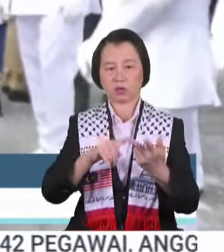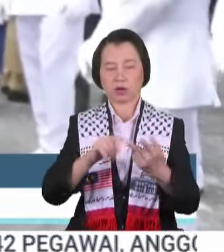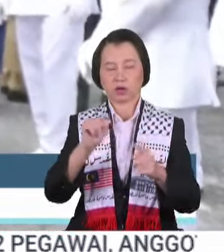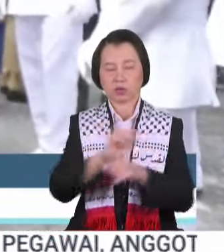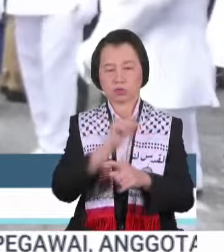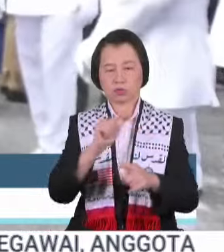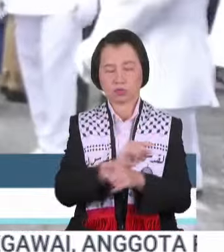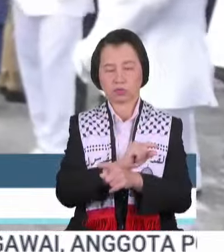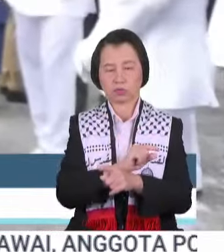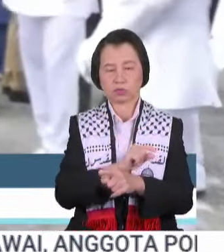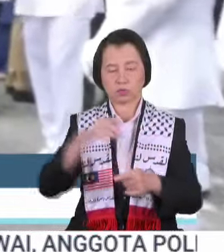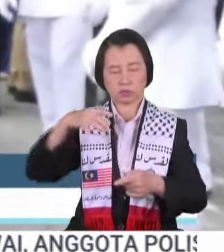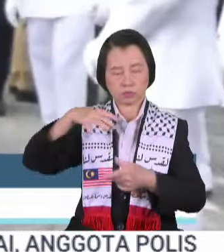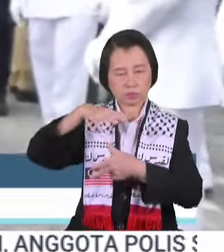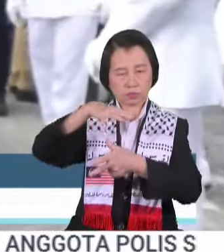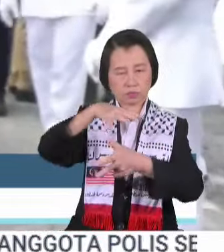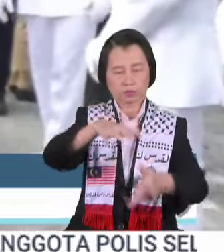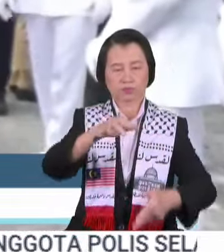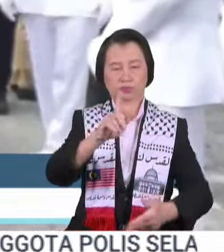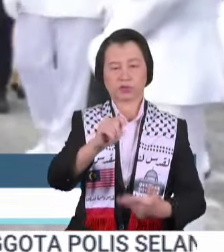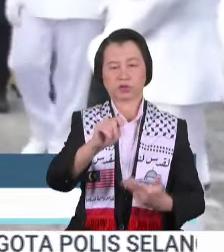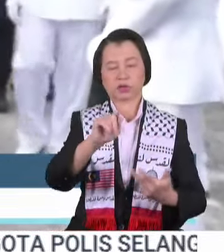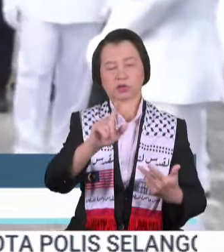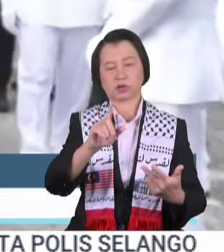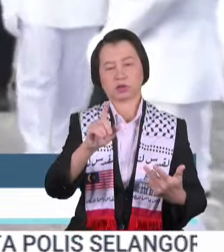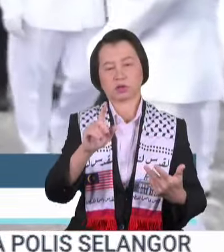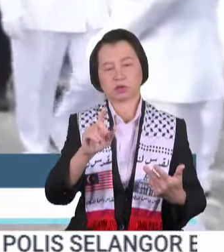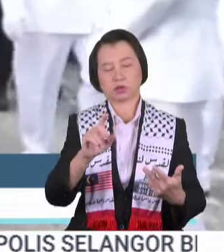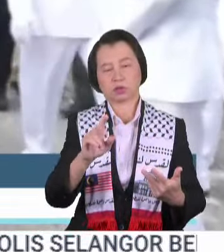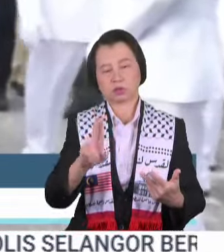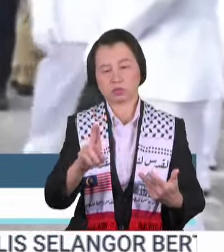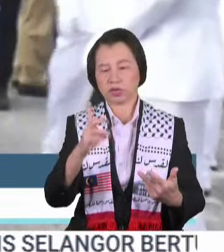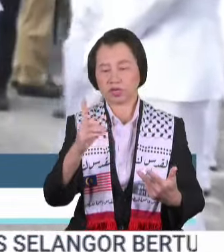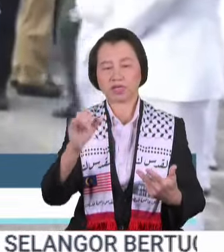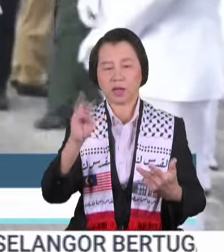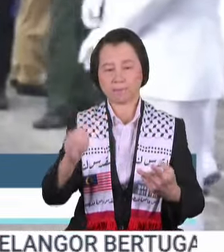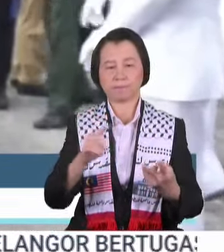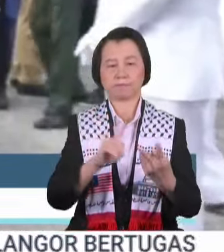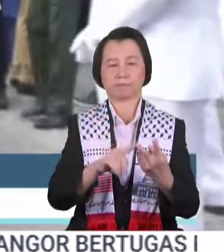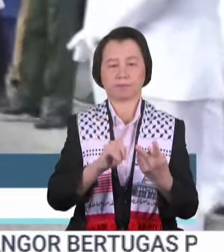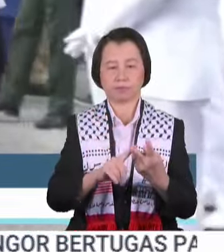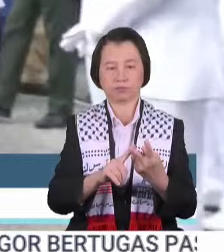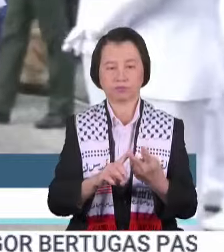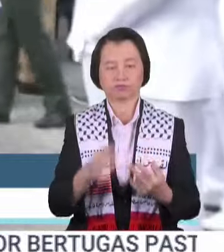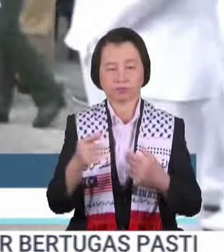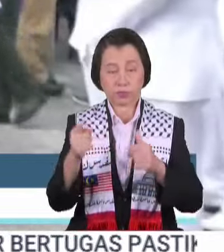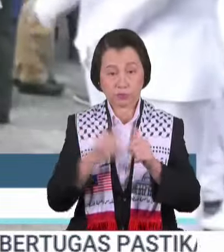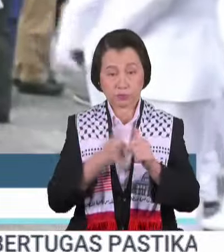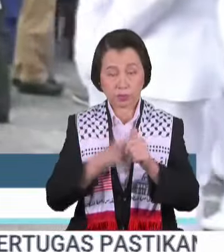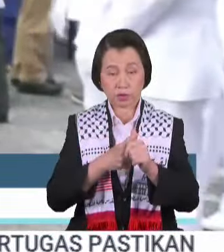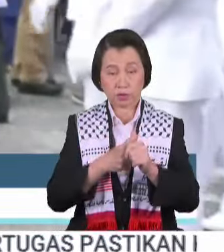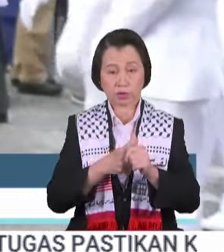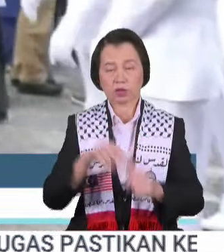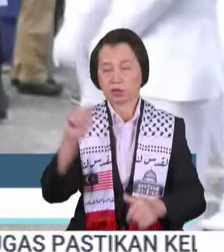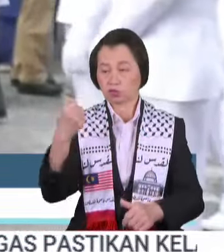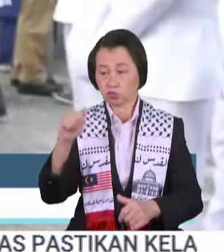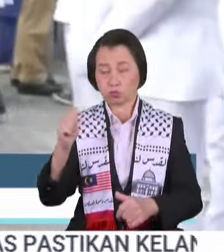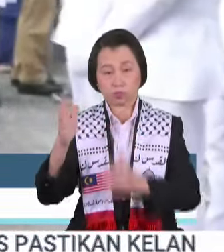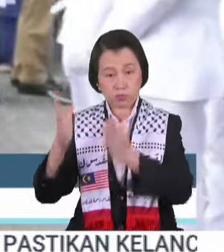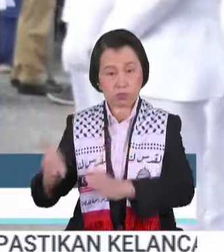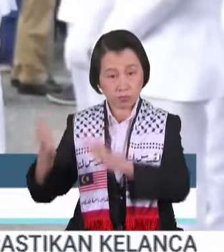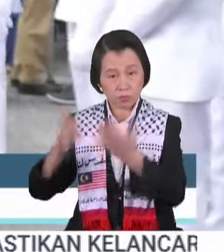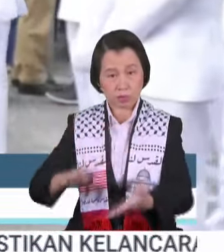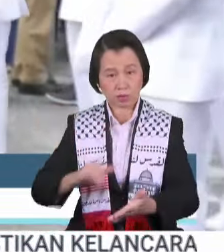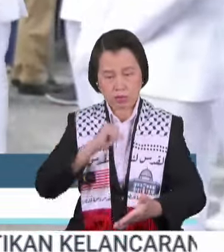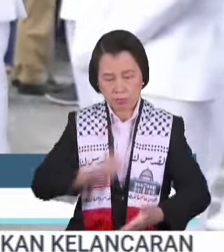pesawat C-130 milik Tentera Udara Diraja Malaysia. Terdahulu, proses bedah siasat membabitkan 10 anggota TLDM yang